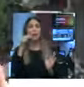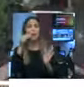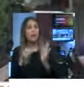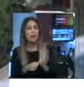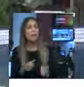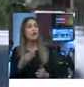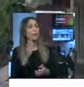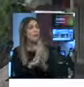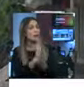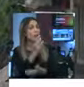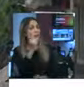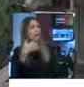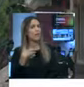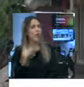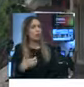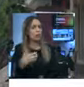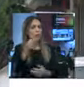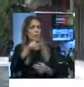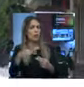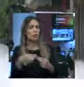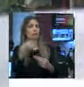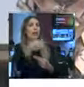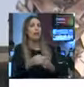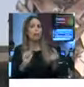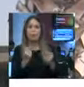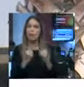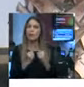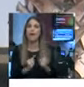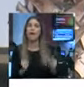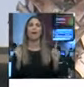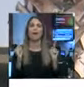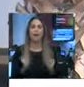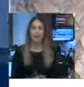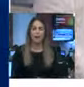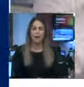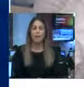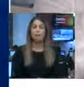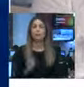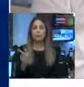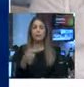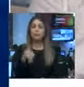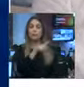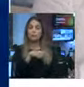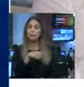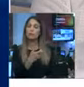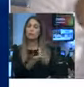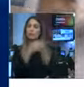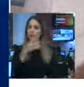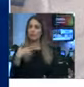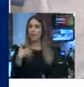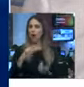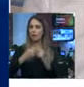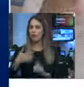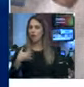לעשירים, לאלה של השכנים ממוצא אחר, כמו שציינת לפני כן, ונותנים להם למנף את הכסף, להתעשר על